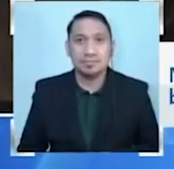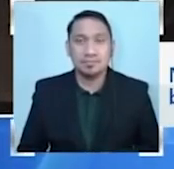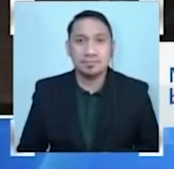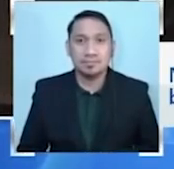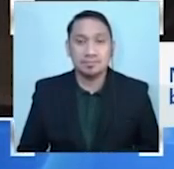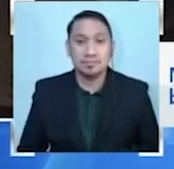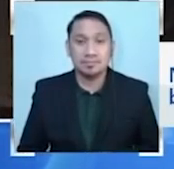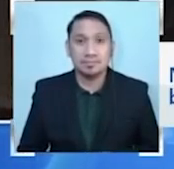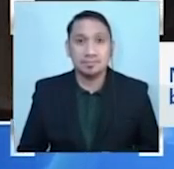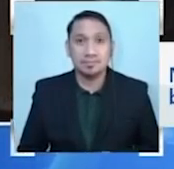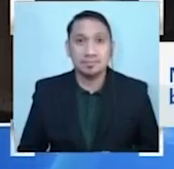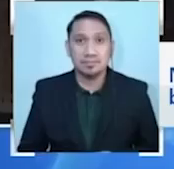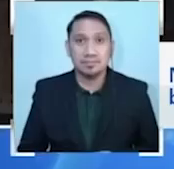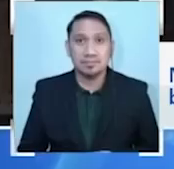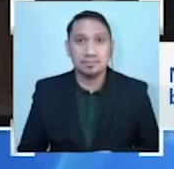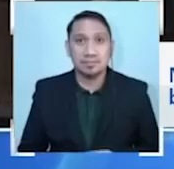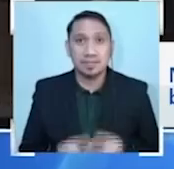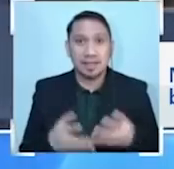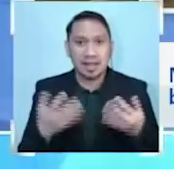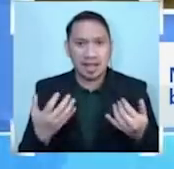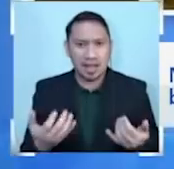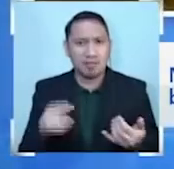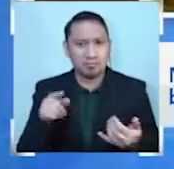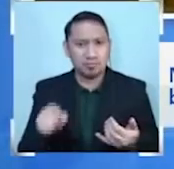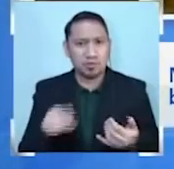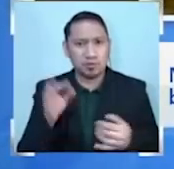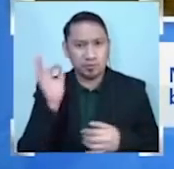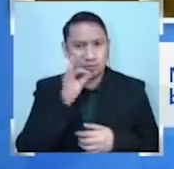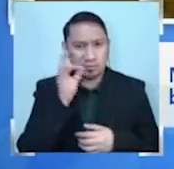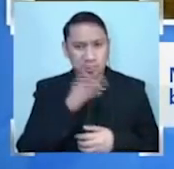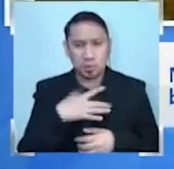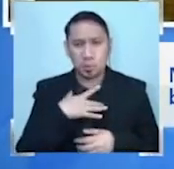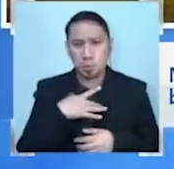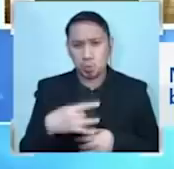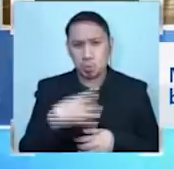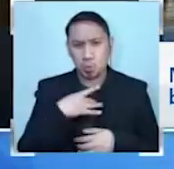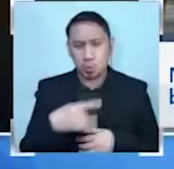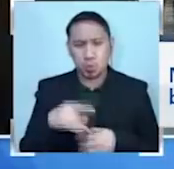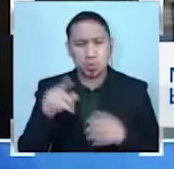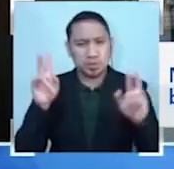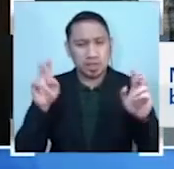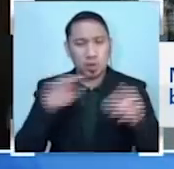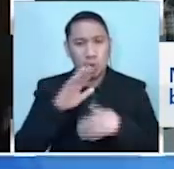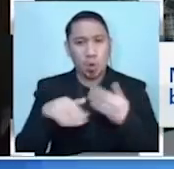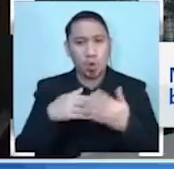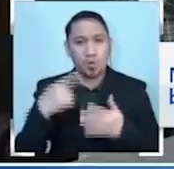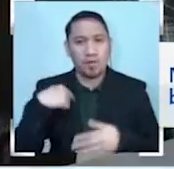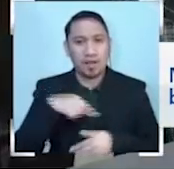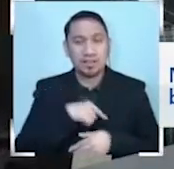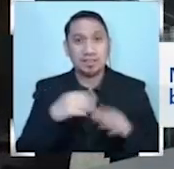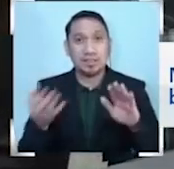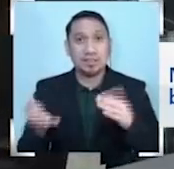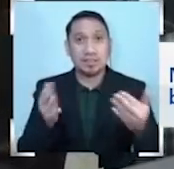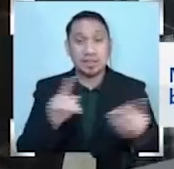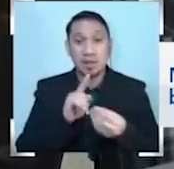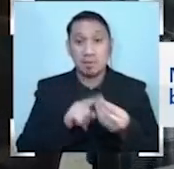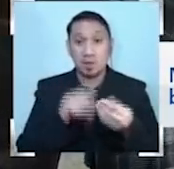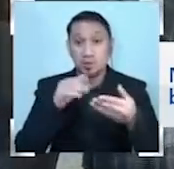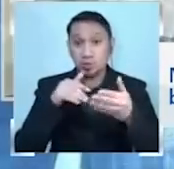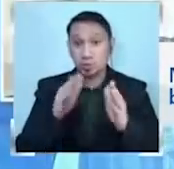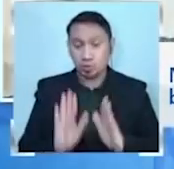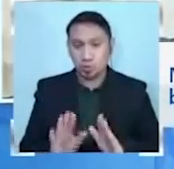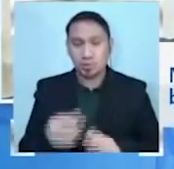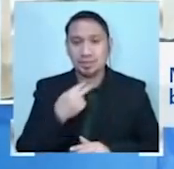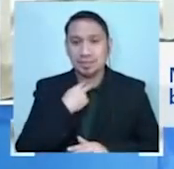Matindi ang kagat sa Pinoy viewers ng Korean zombie series na All of Us Are Dead. Tungkol ito sa mga estudyanteng trapped sa kanilang